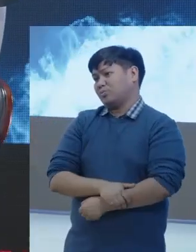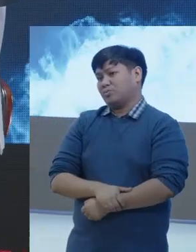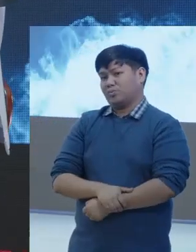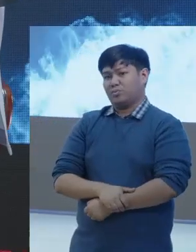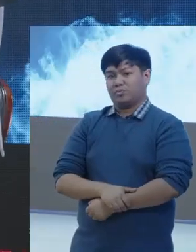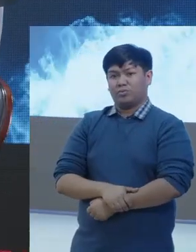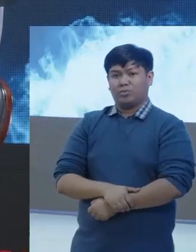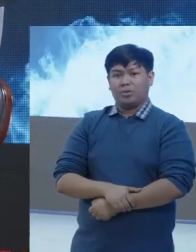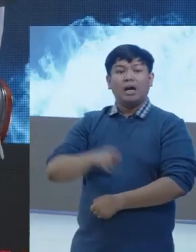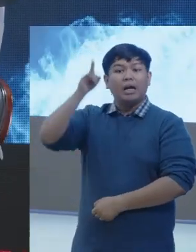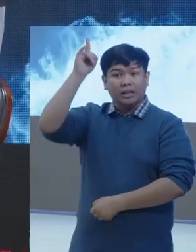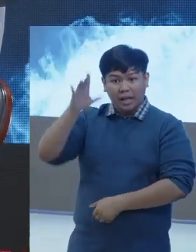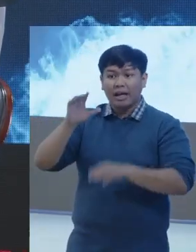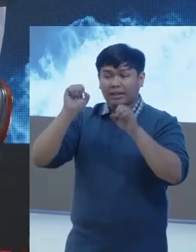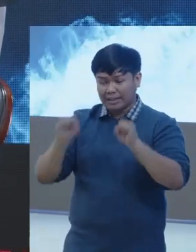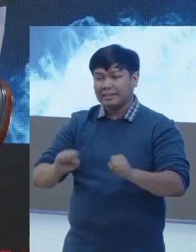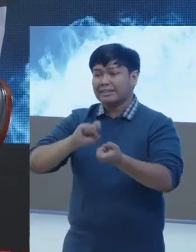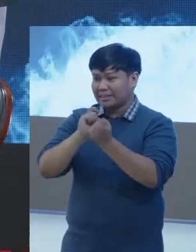hatol.